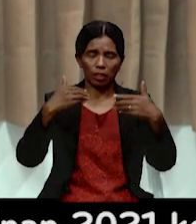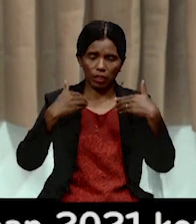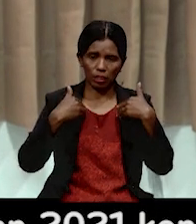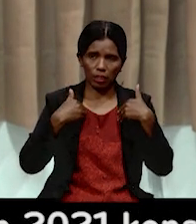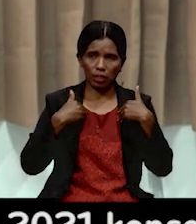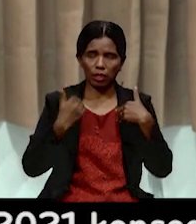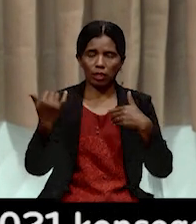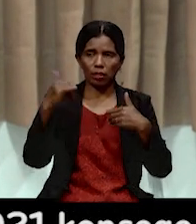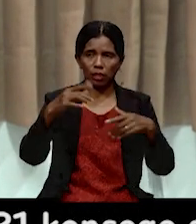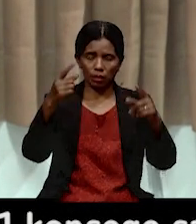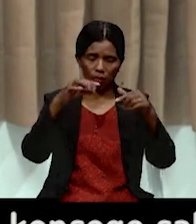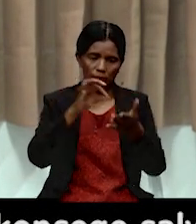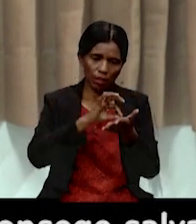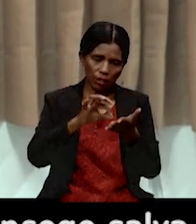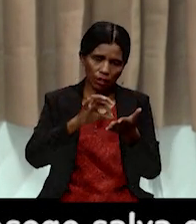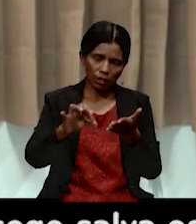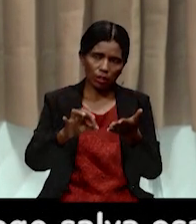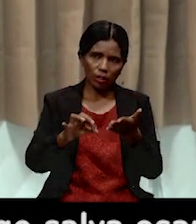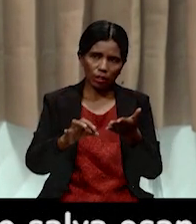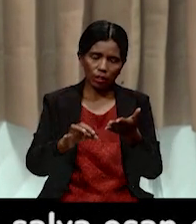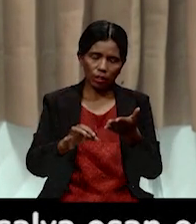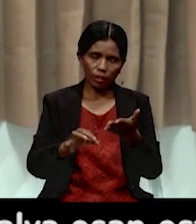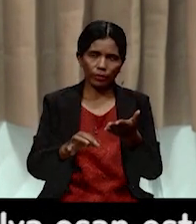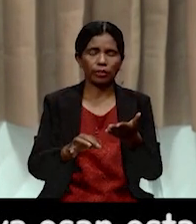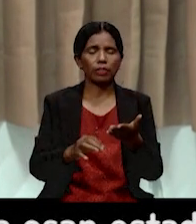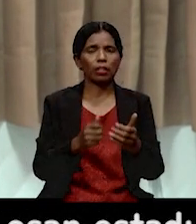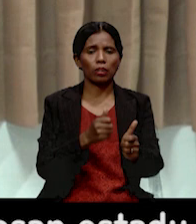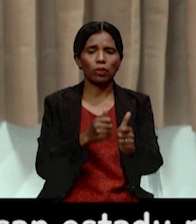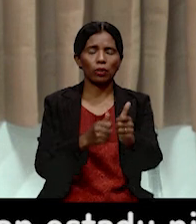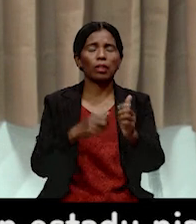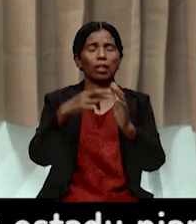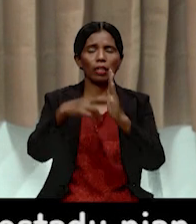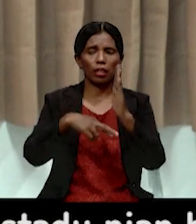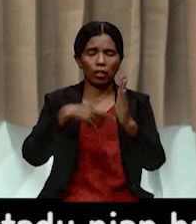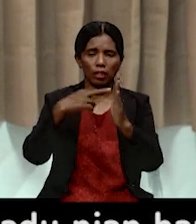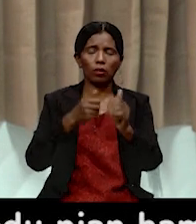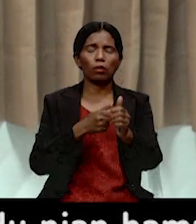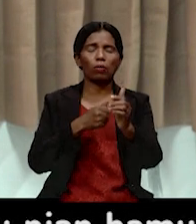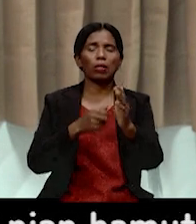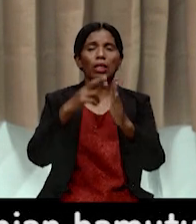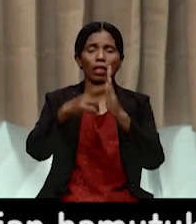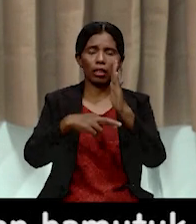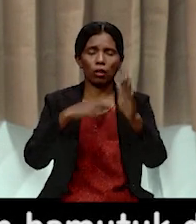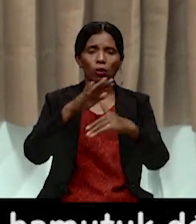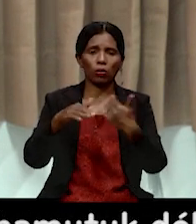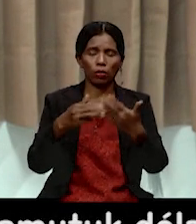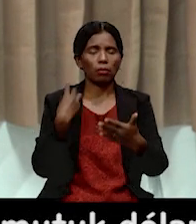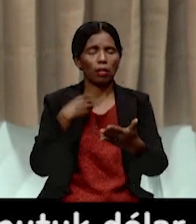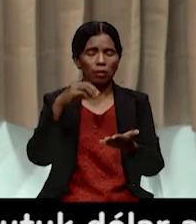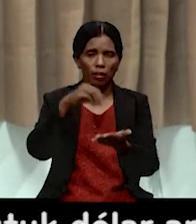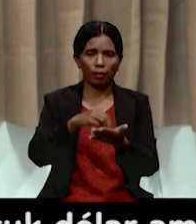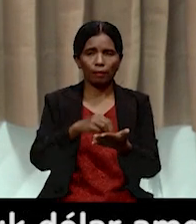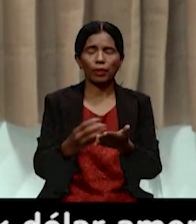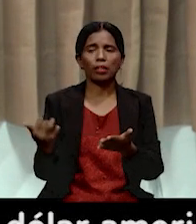siramai resista sira trata prosedur kumpri prosedurment hutu nebe ami koloka no sira nebe ia